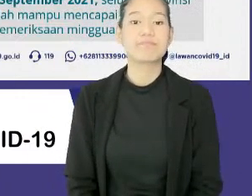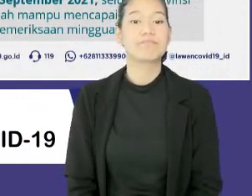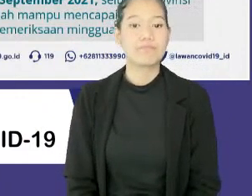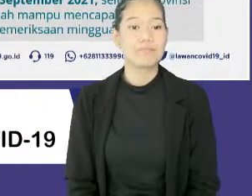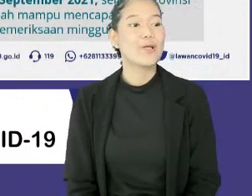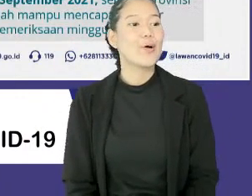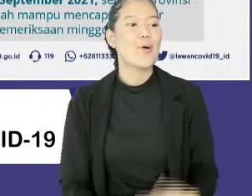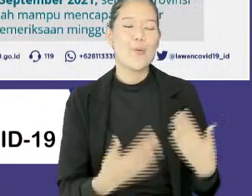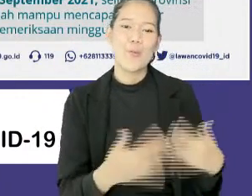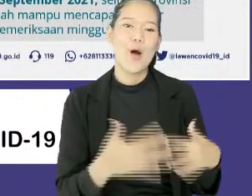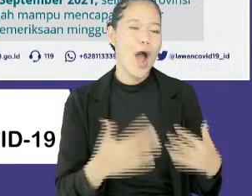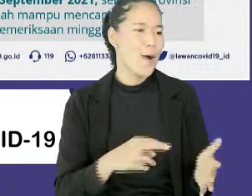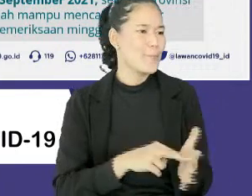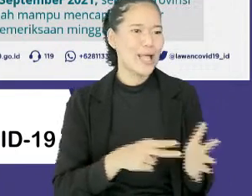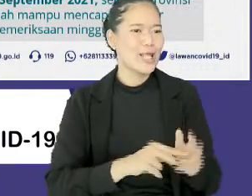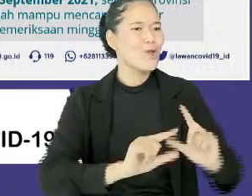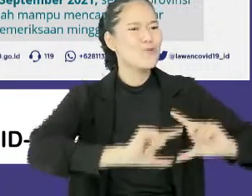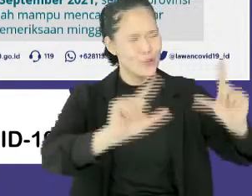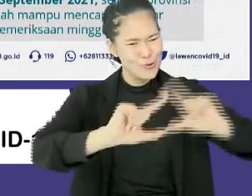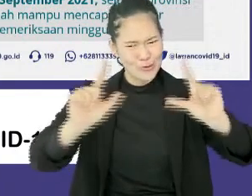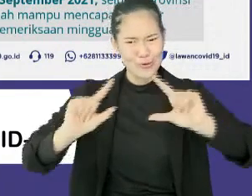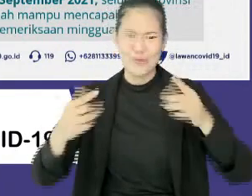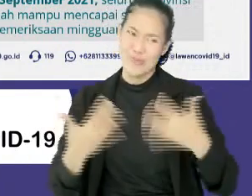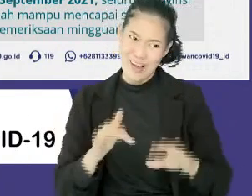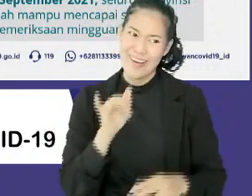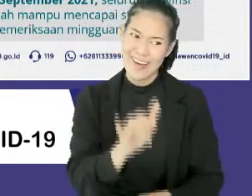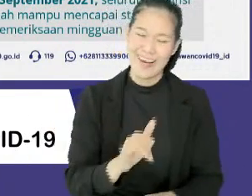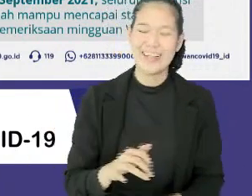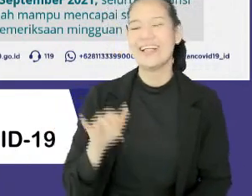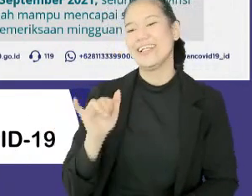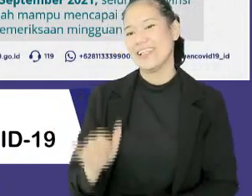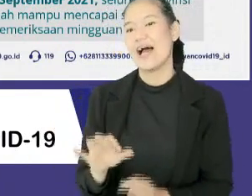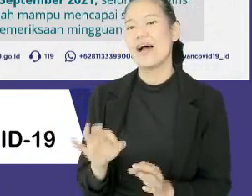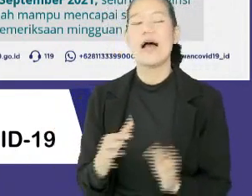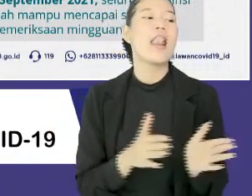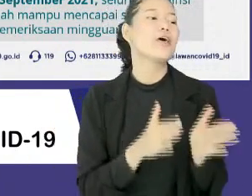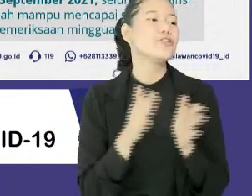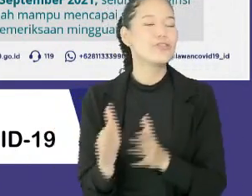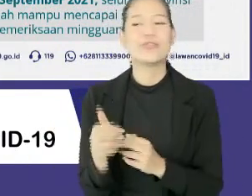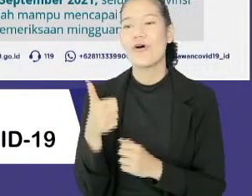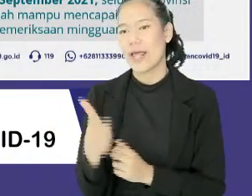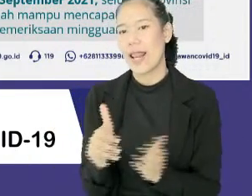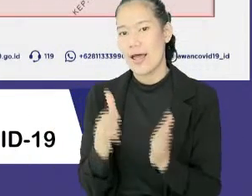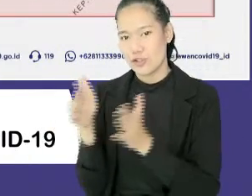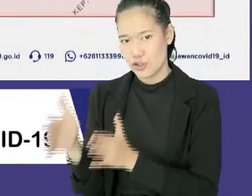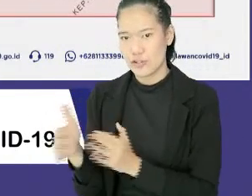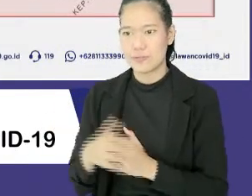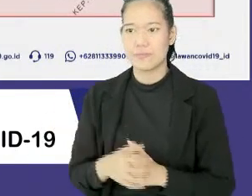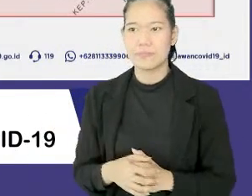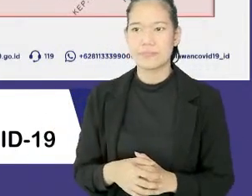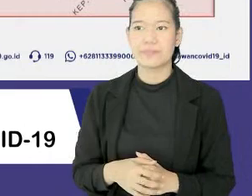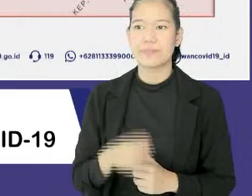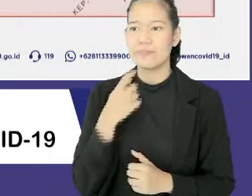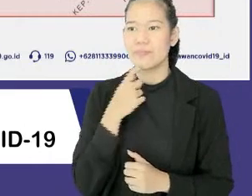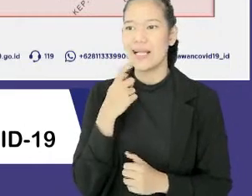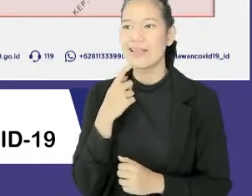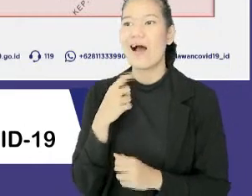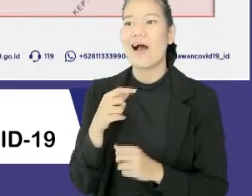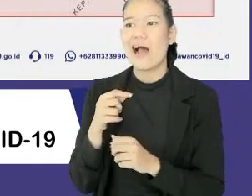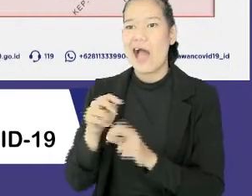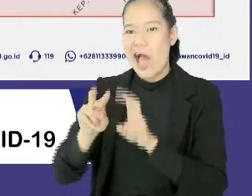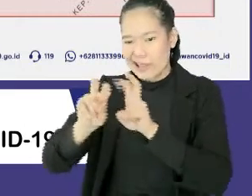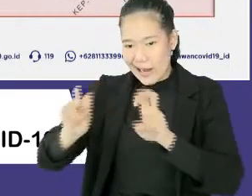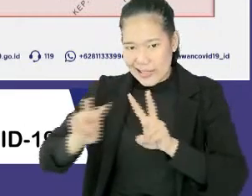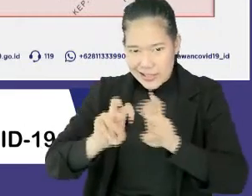jadi lulus lah semuanya sebetulnya ya betul Kita lain juta terkait dengan taising